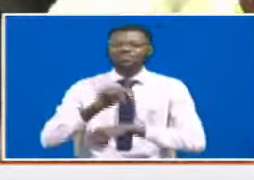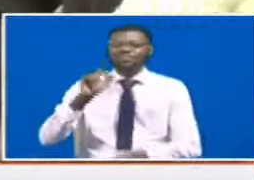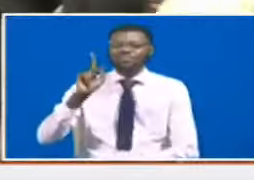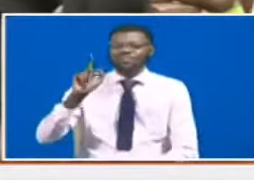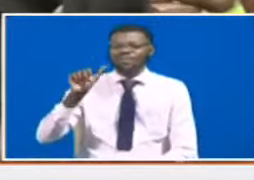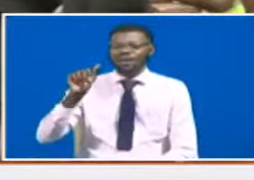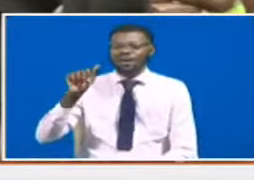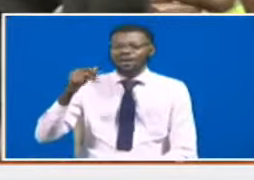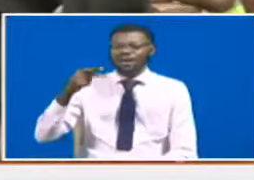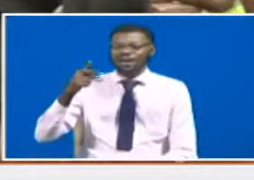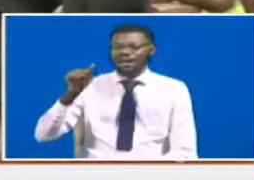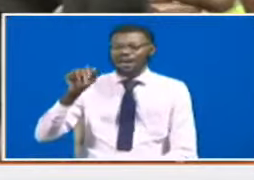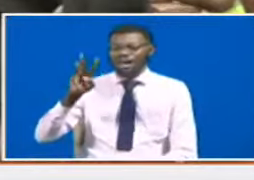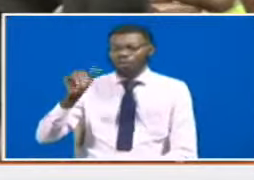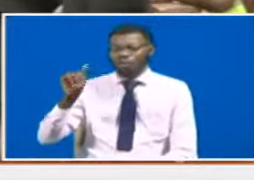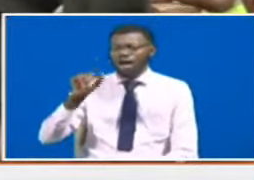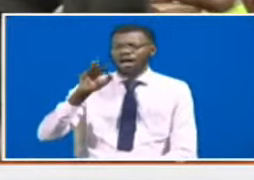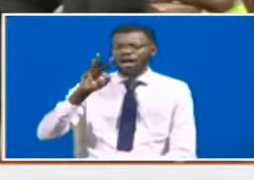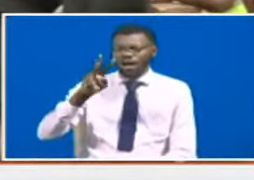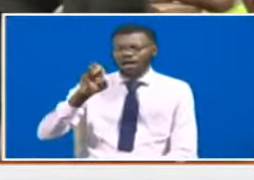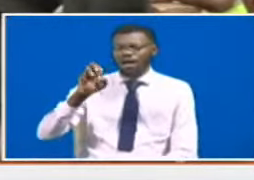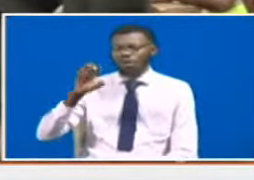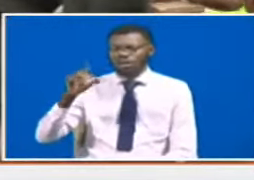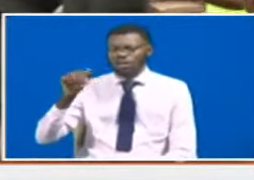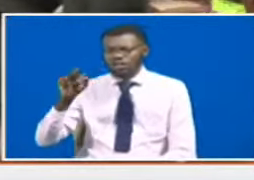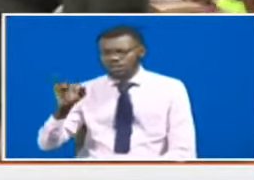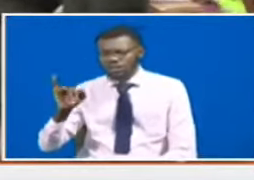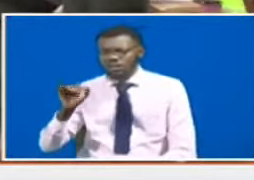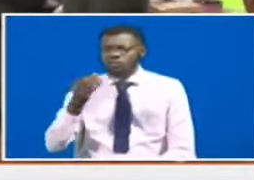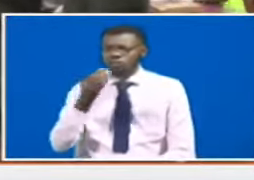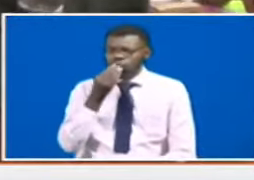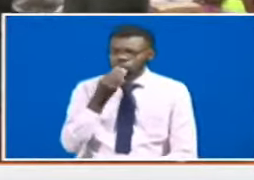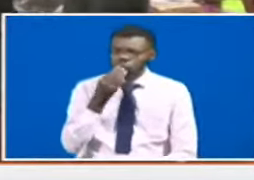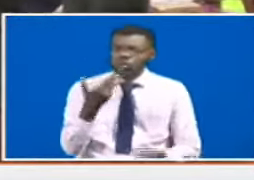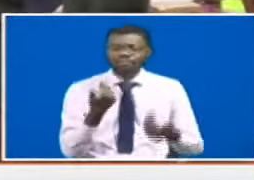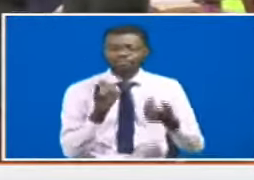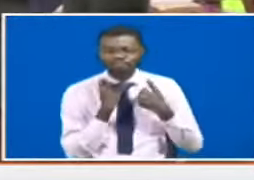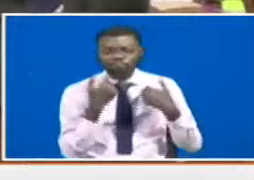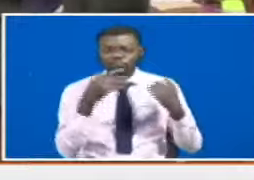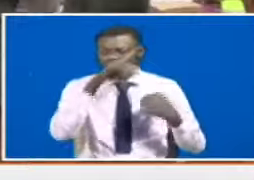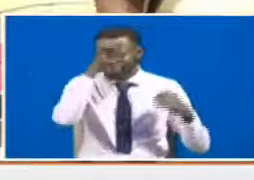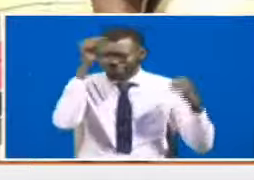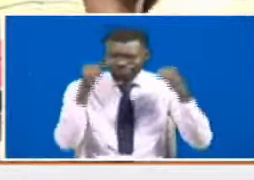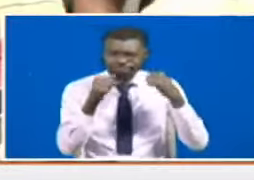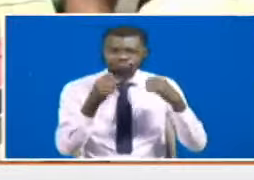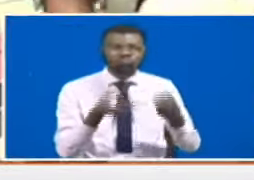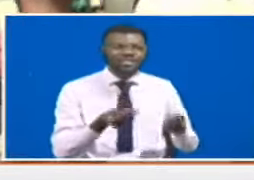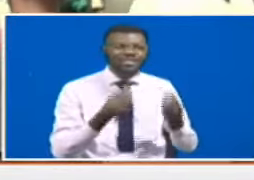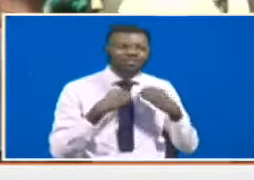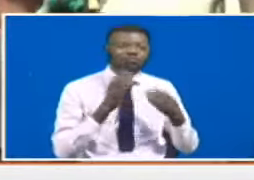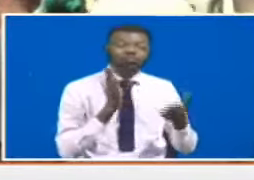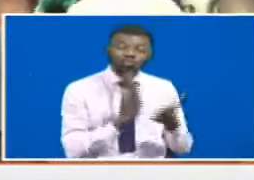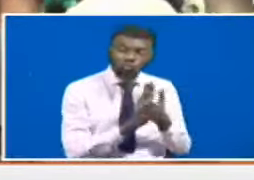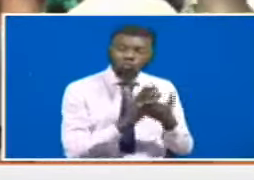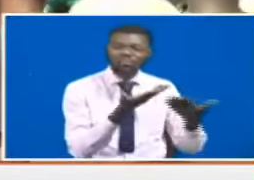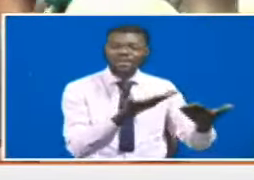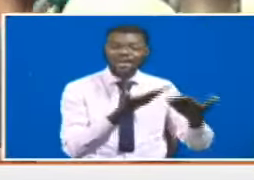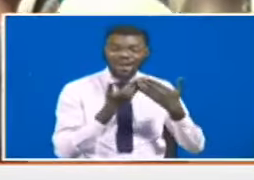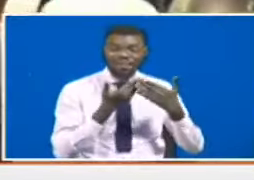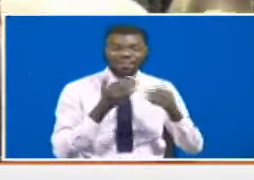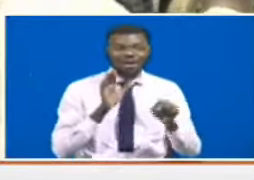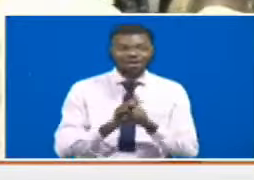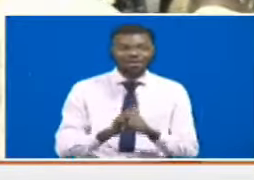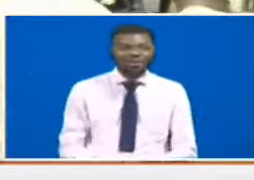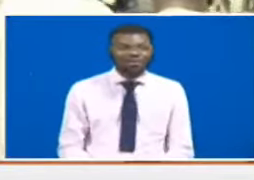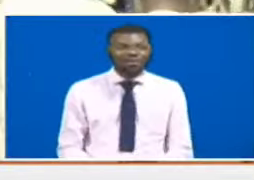chakula, tulipewa mahali pa kulala, tunapewa maplangeti. Ametusaidia sana. So far we have 5 camps